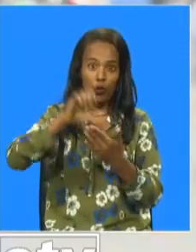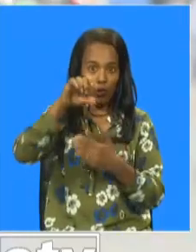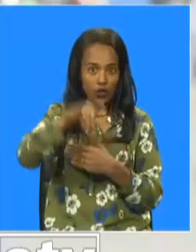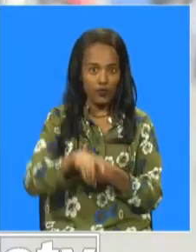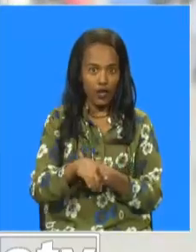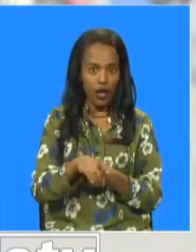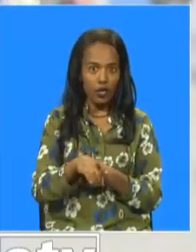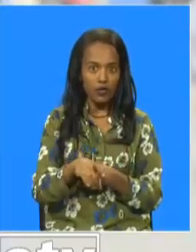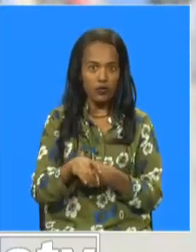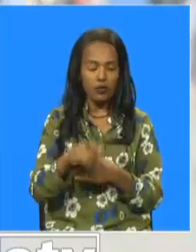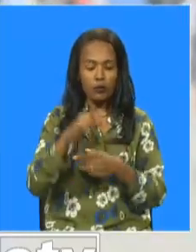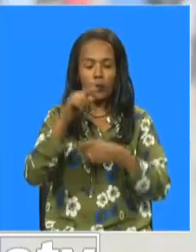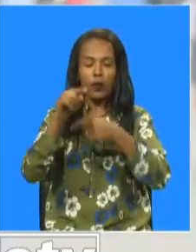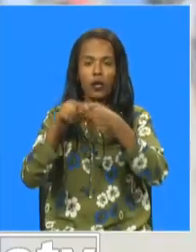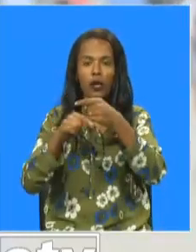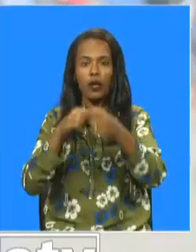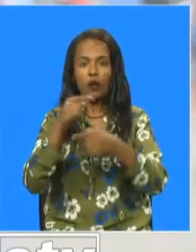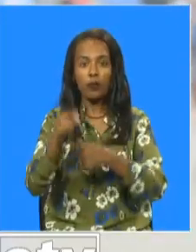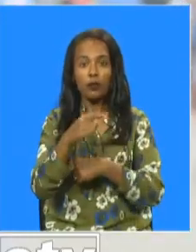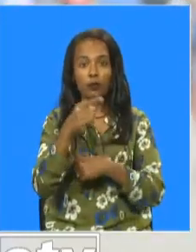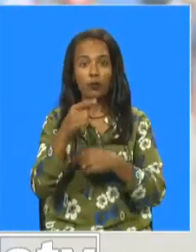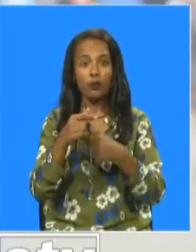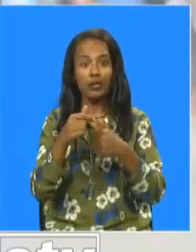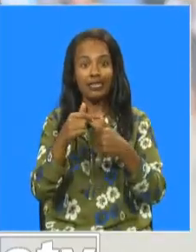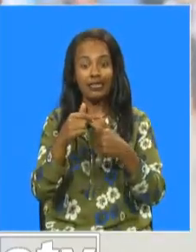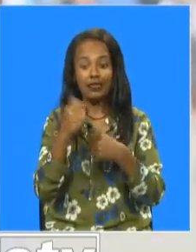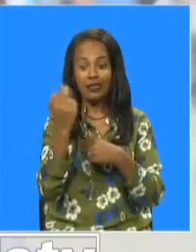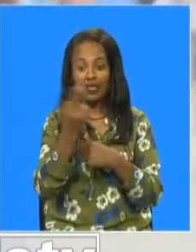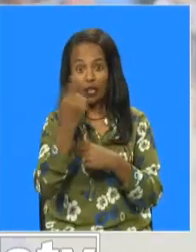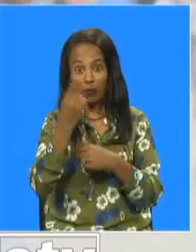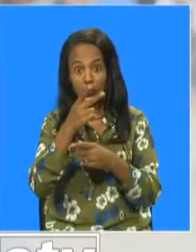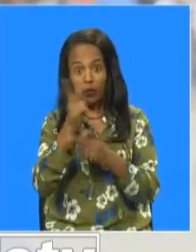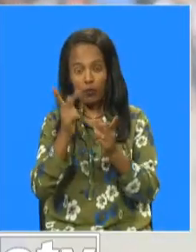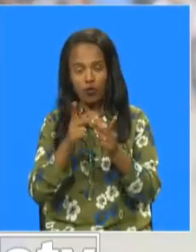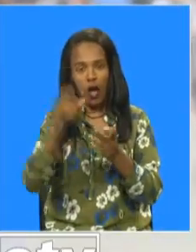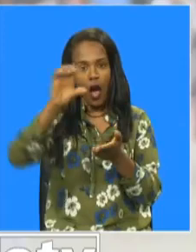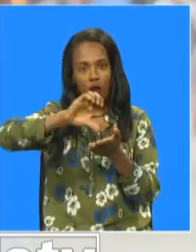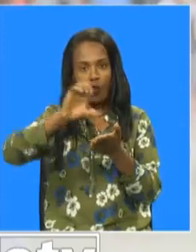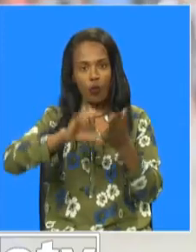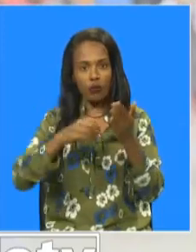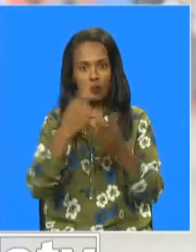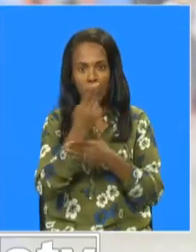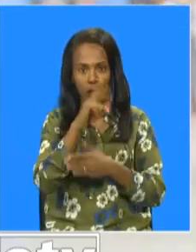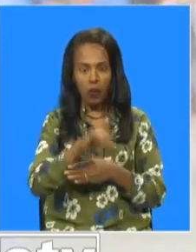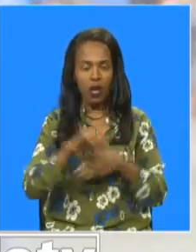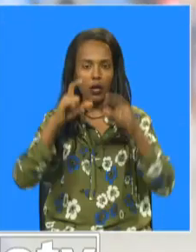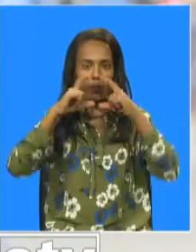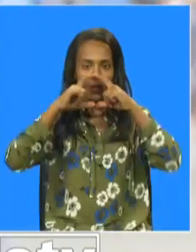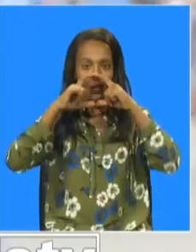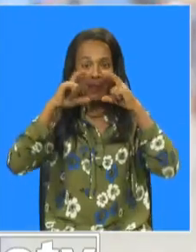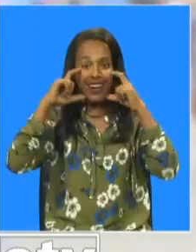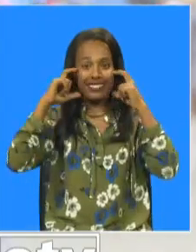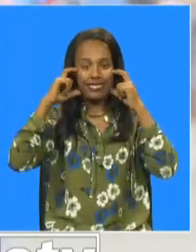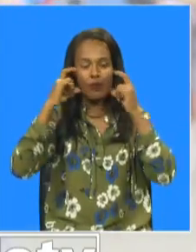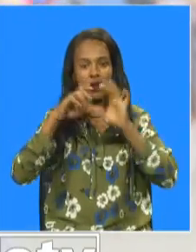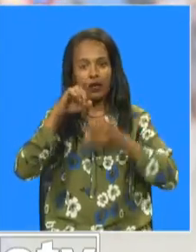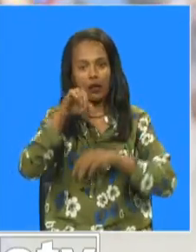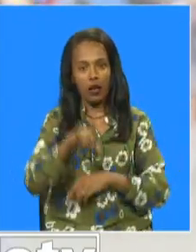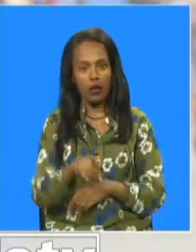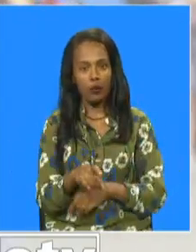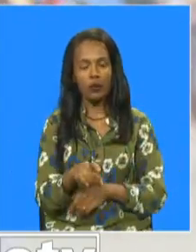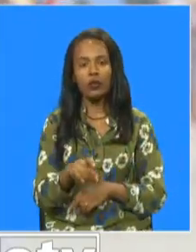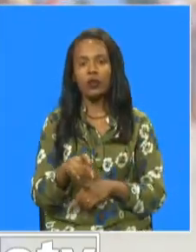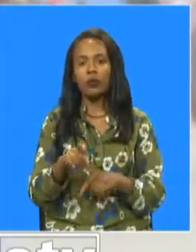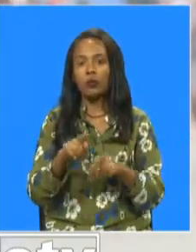ያስፈልጉናል። በሄድንበትም በተጠቃንበትም ቦታ አልኮል መጠቀም አለብን። ማክሶችን ማድረግ አለብን እና